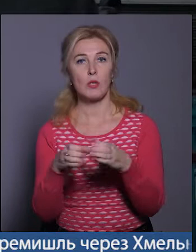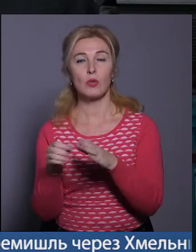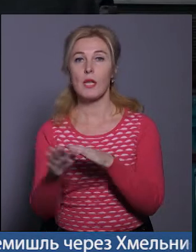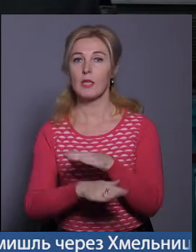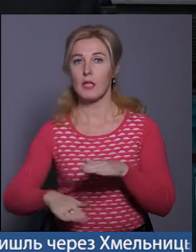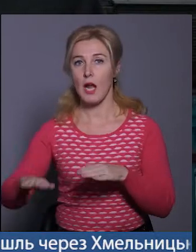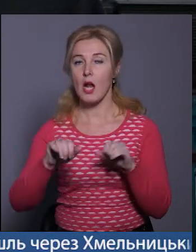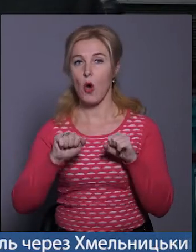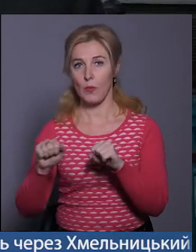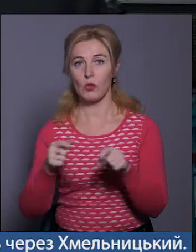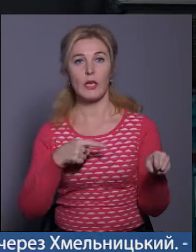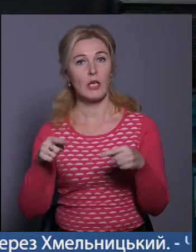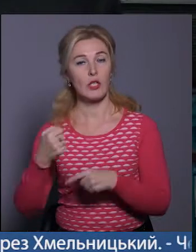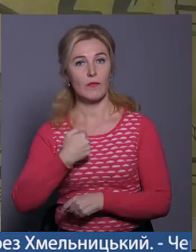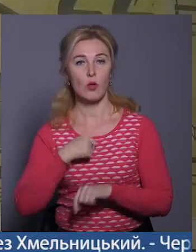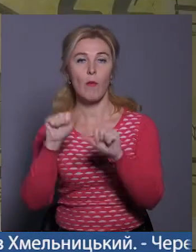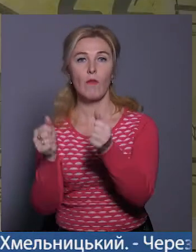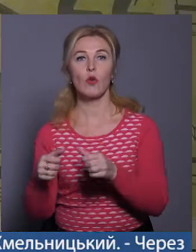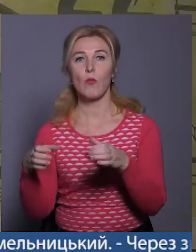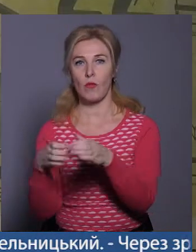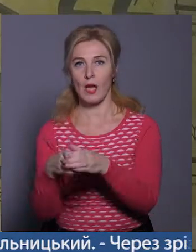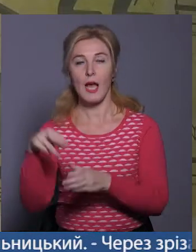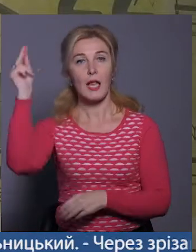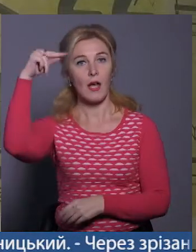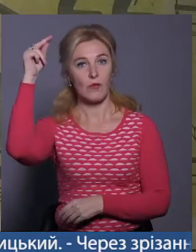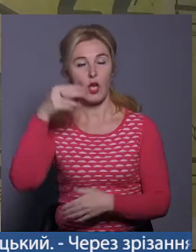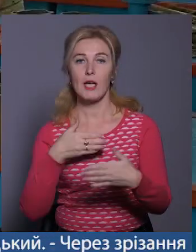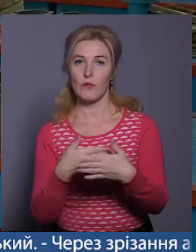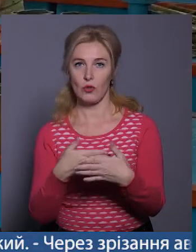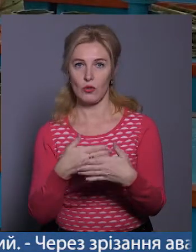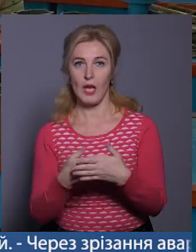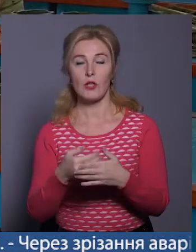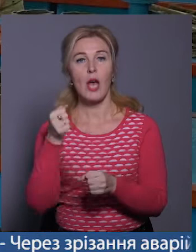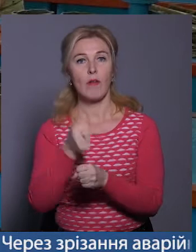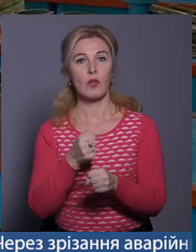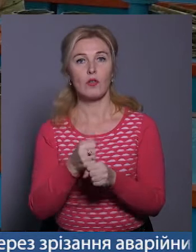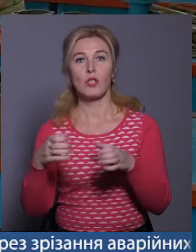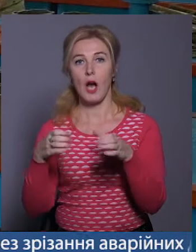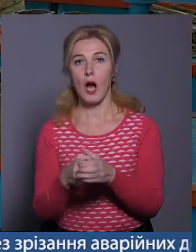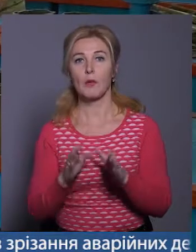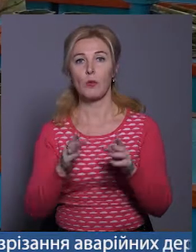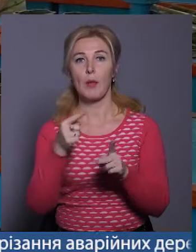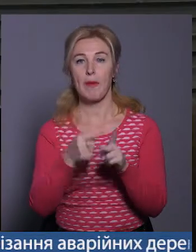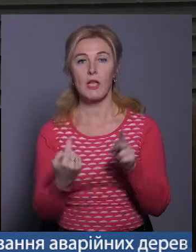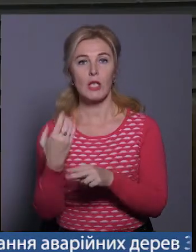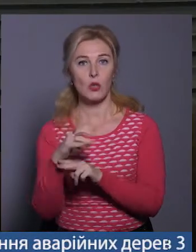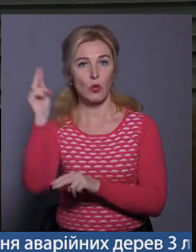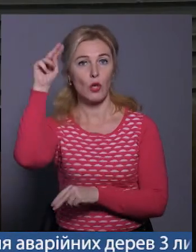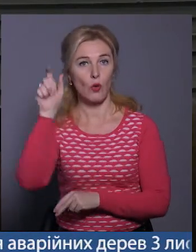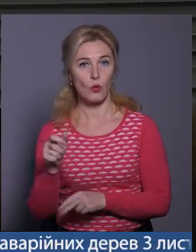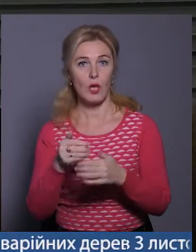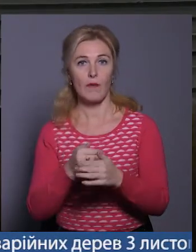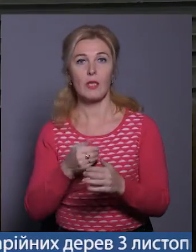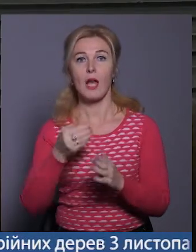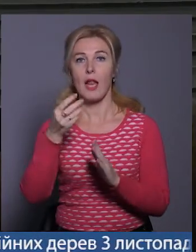територіальної оборони і інші військові формування. Навчаючись, волонтерять. Виробничий гард пройдуть понад 150 учнів від розмітки